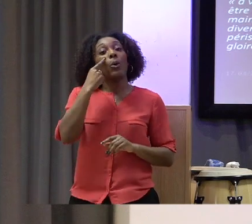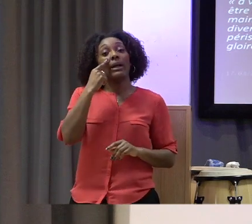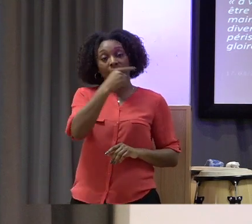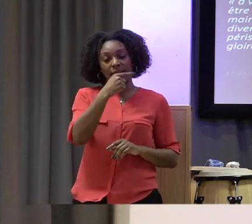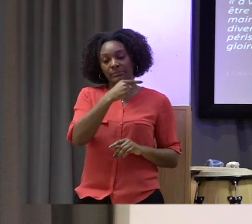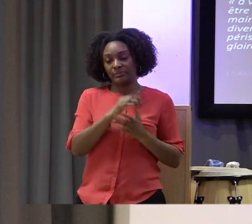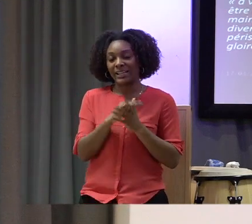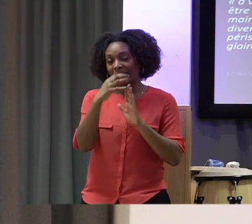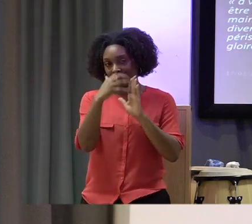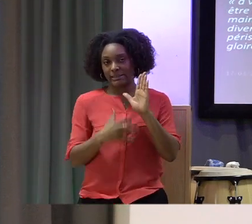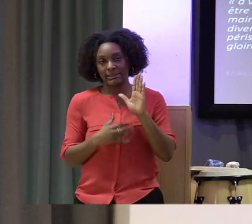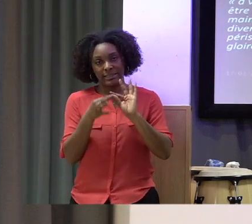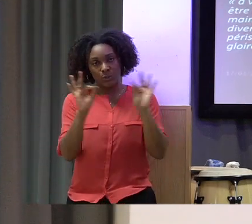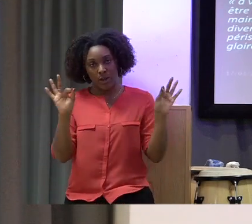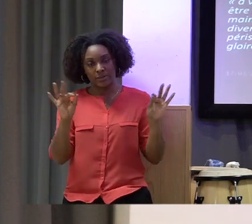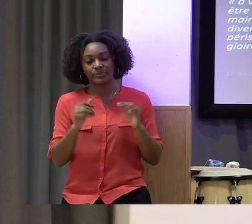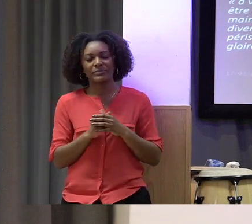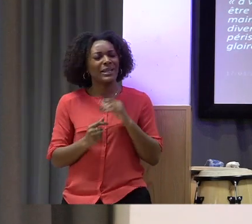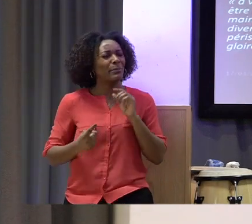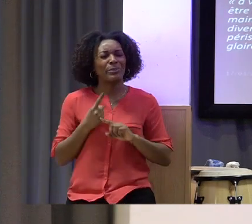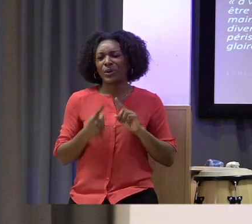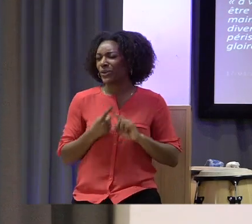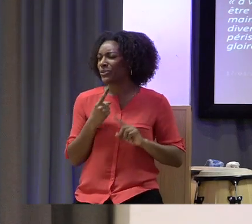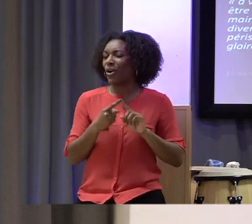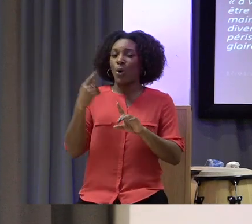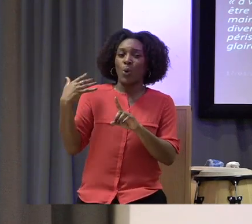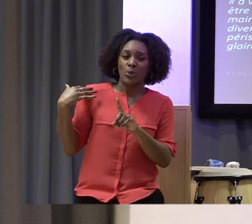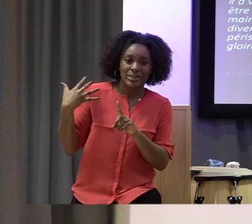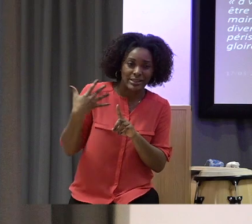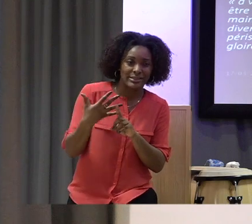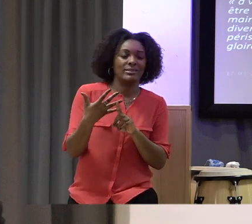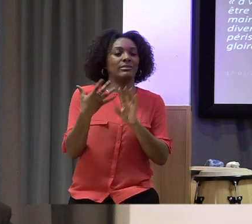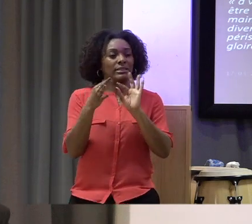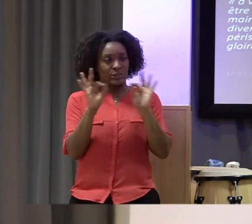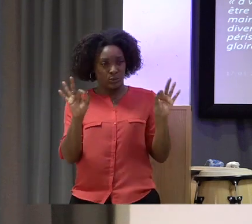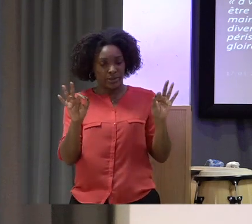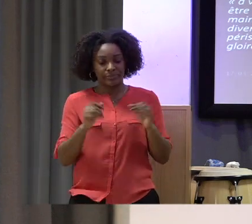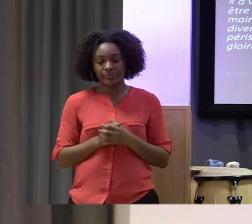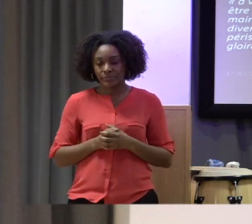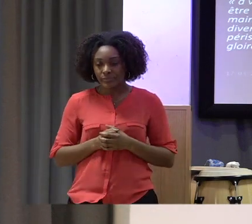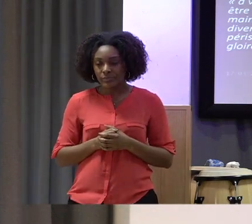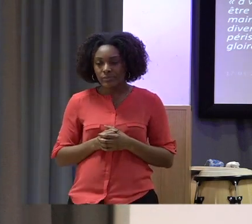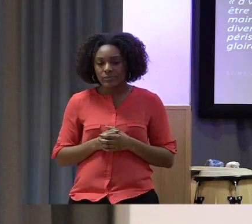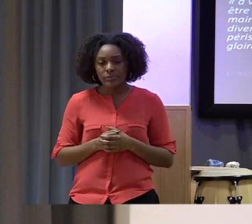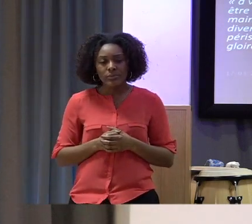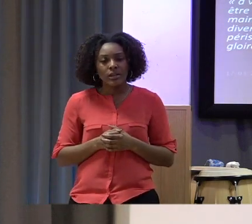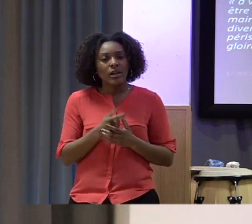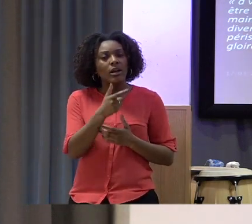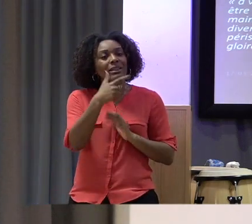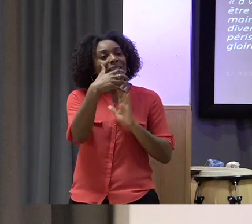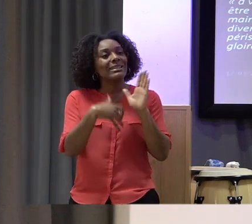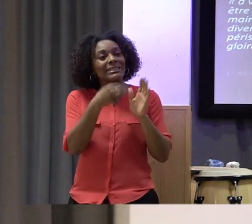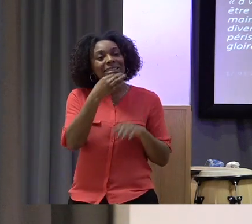ce passage. C'est très important, le contexte de ce passage. Le texte que nous avons lu commence